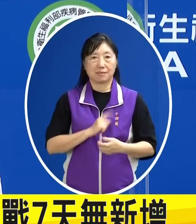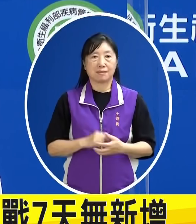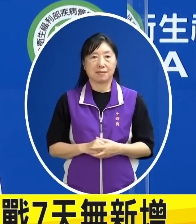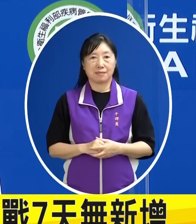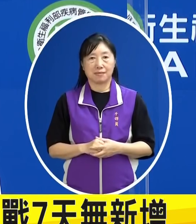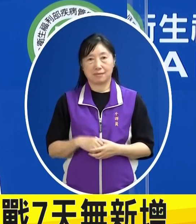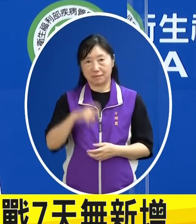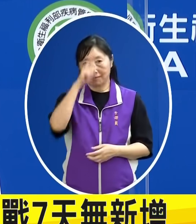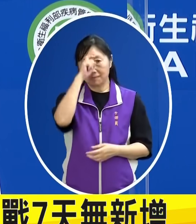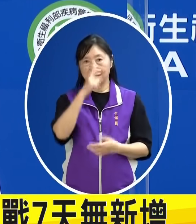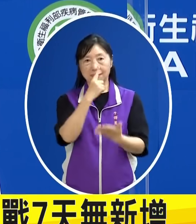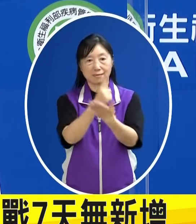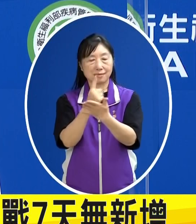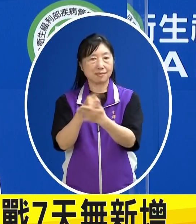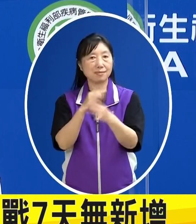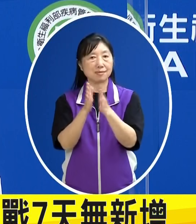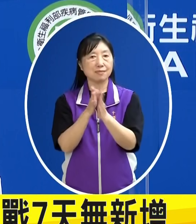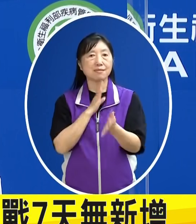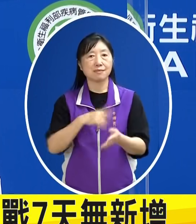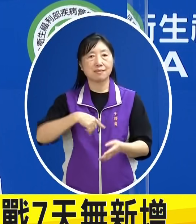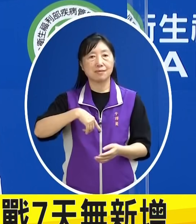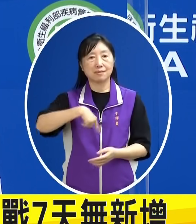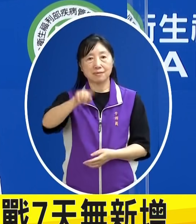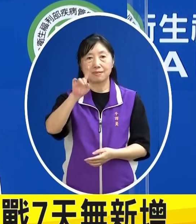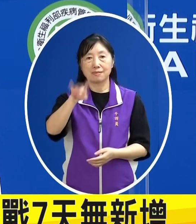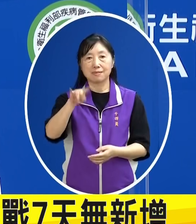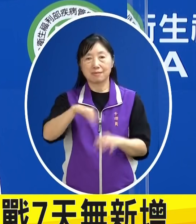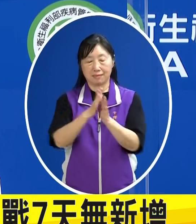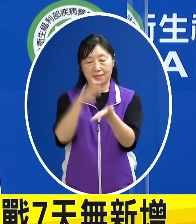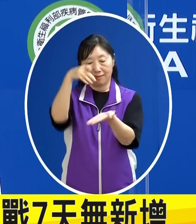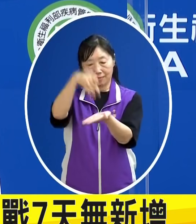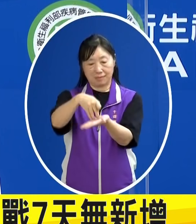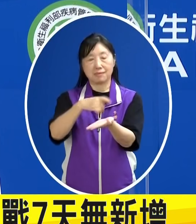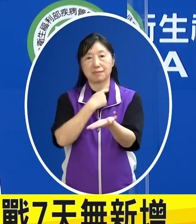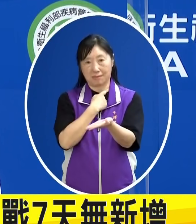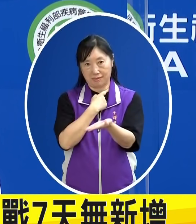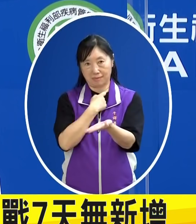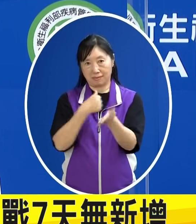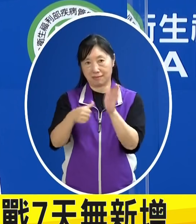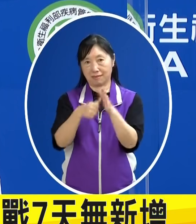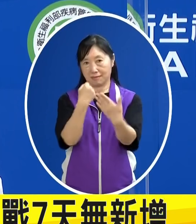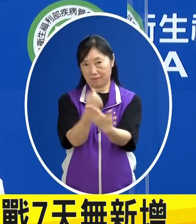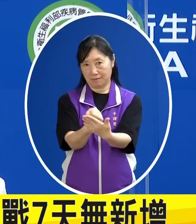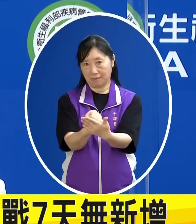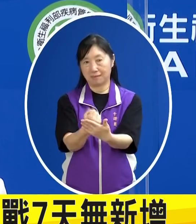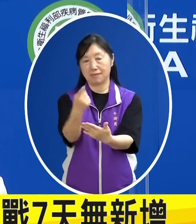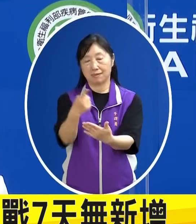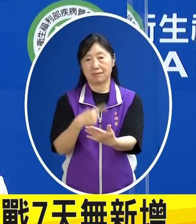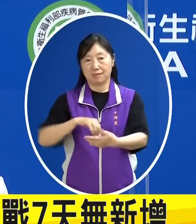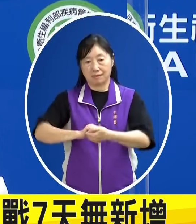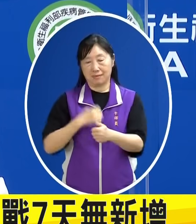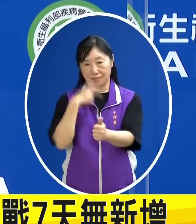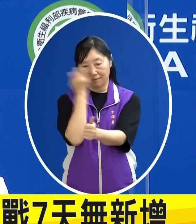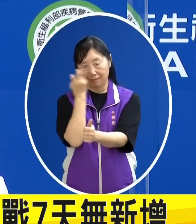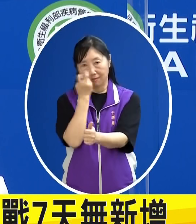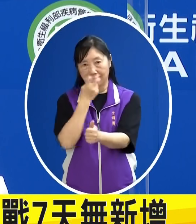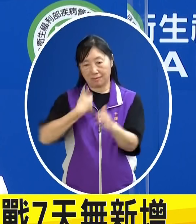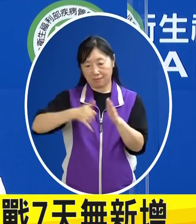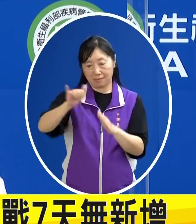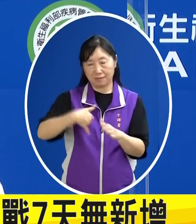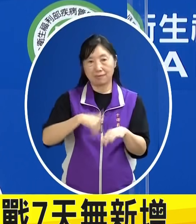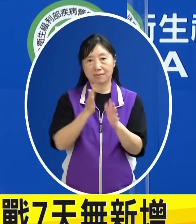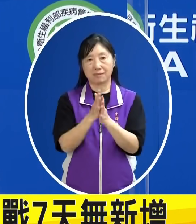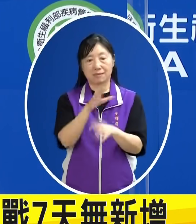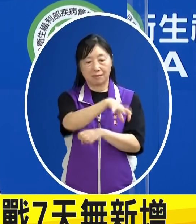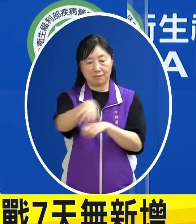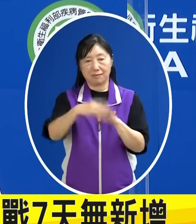望要能够建立实名制，好，确实的哈去执行哈人流管制及环境的清